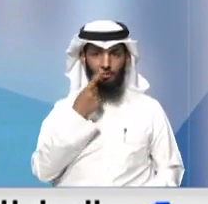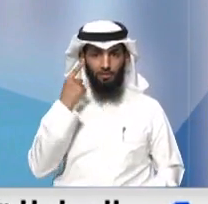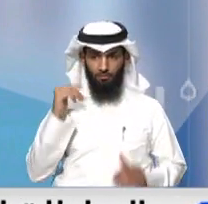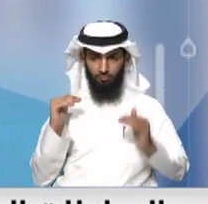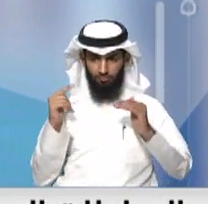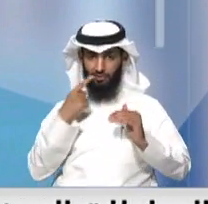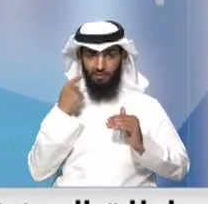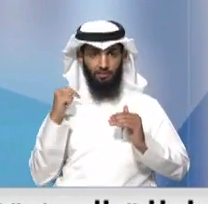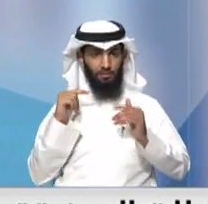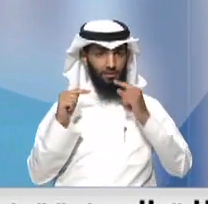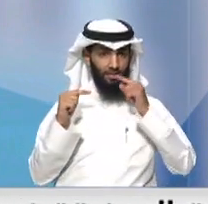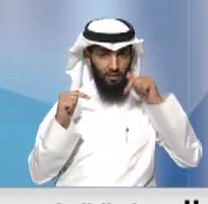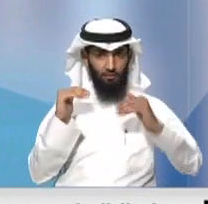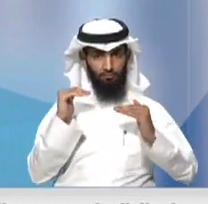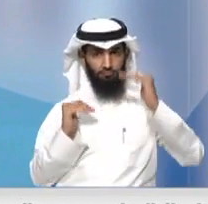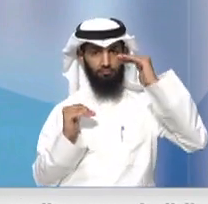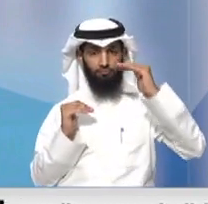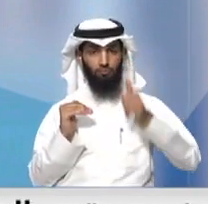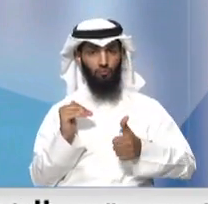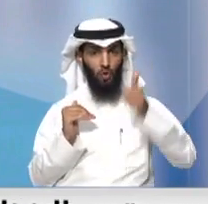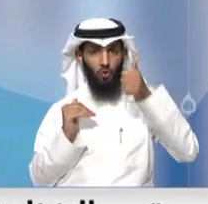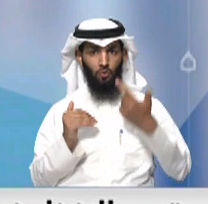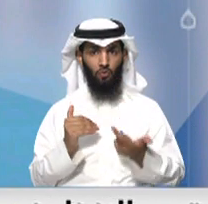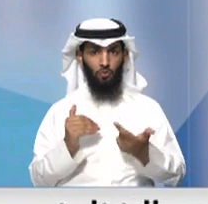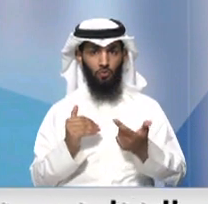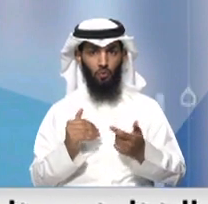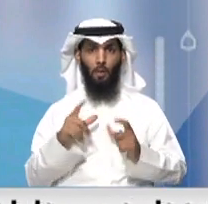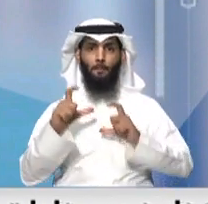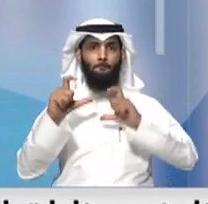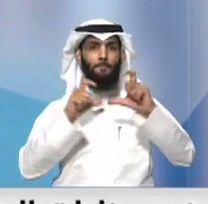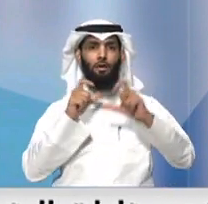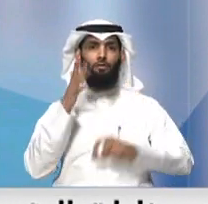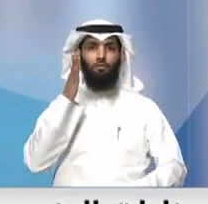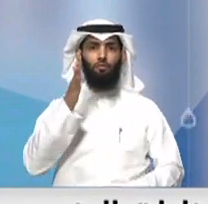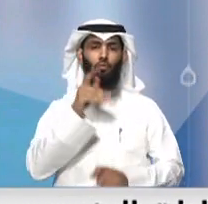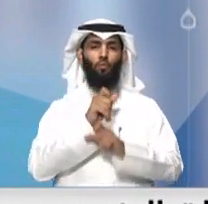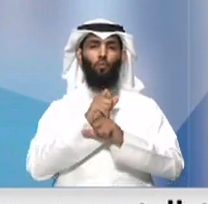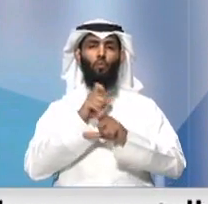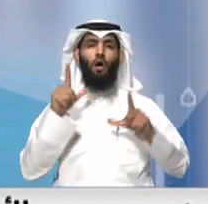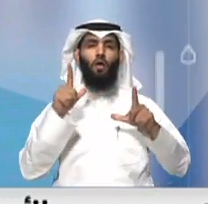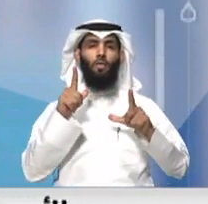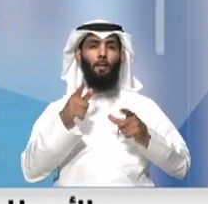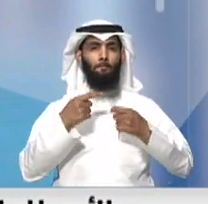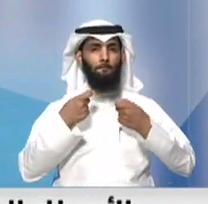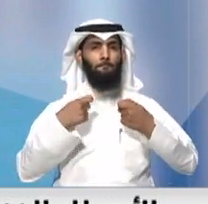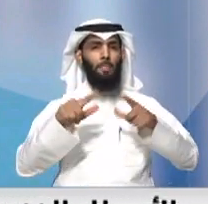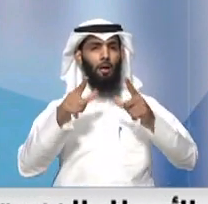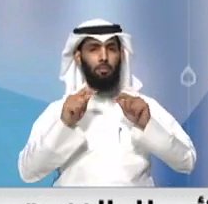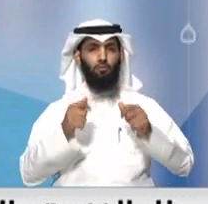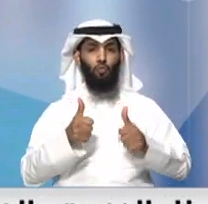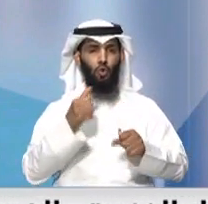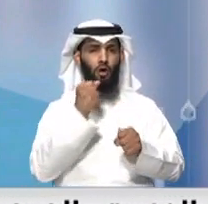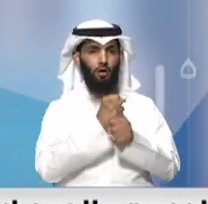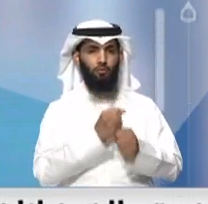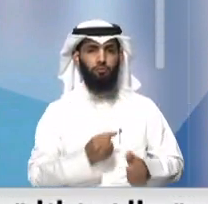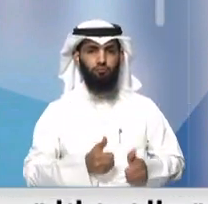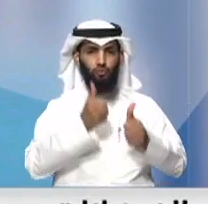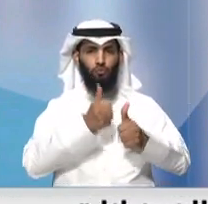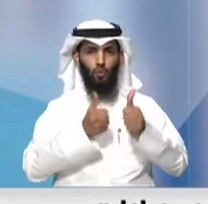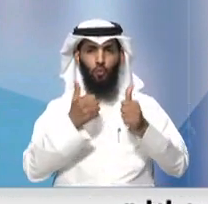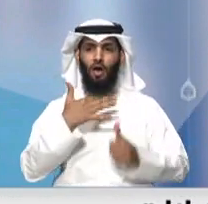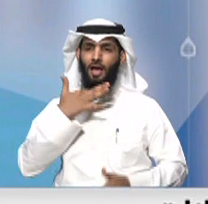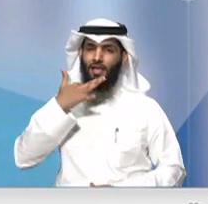هذا وقد ارجع البنك في الزياده في صافي الربح الى ارتفاع ايرادات التشغيل وانخفاض